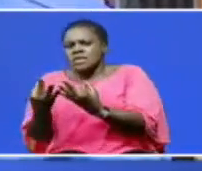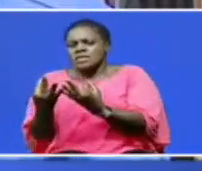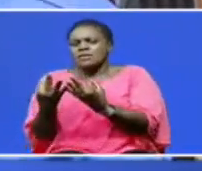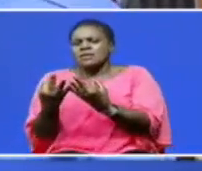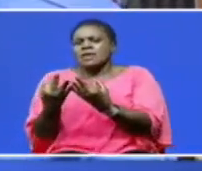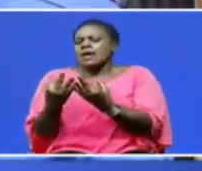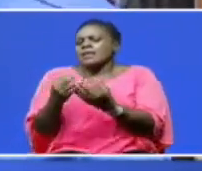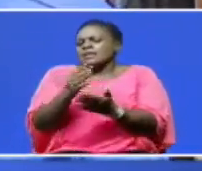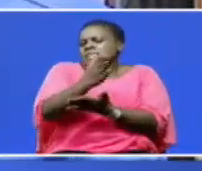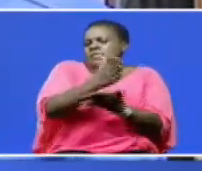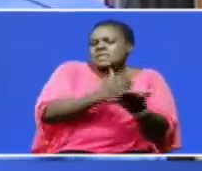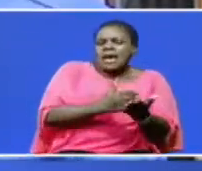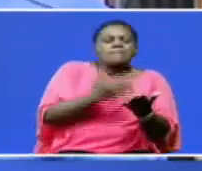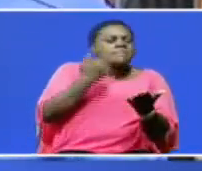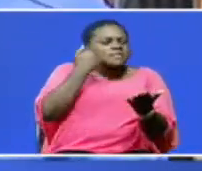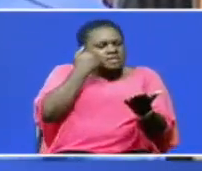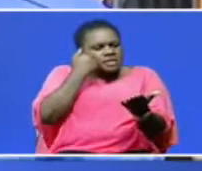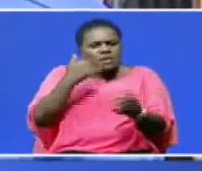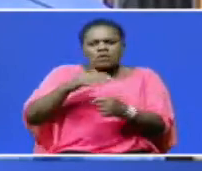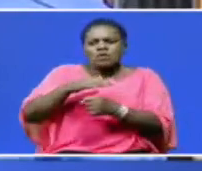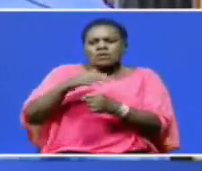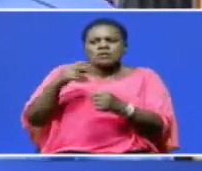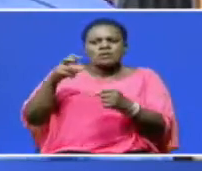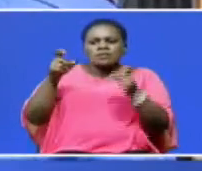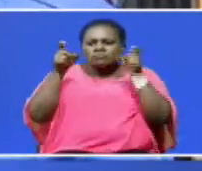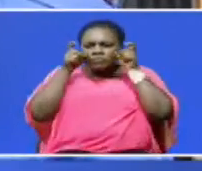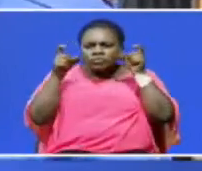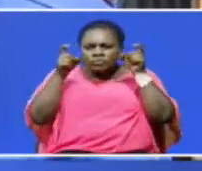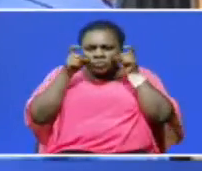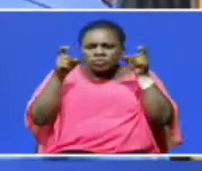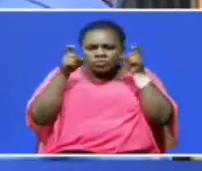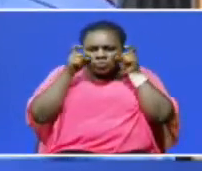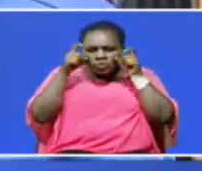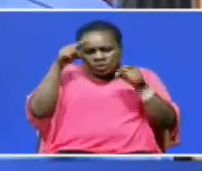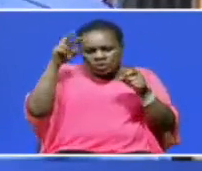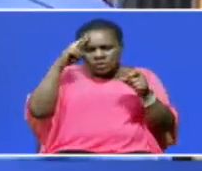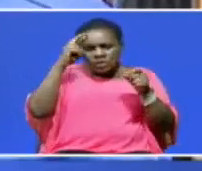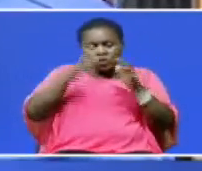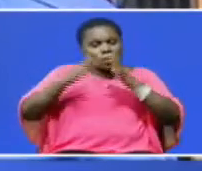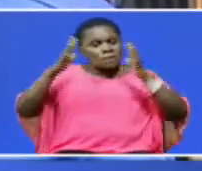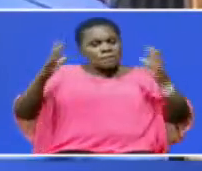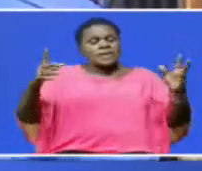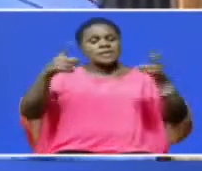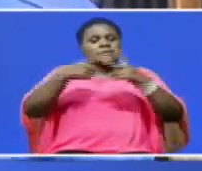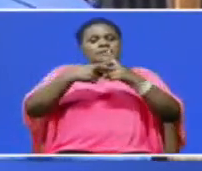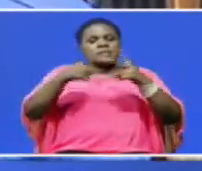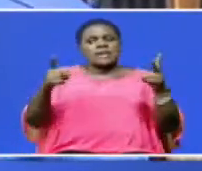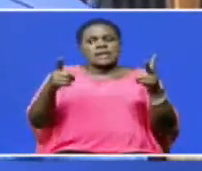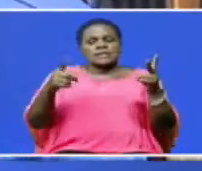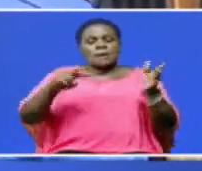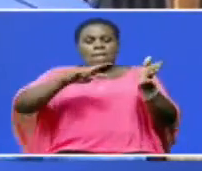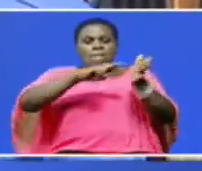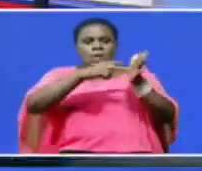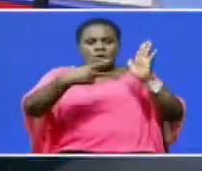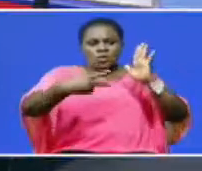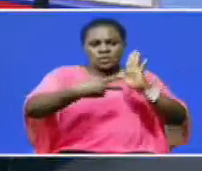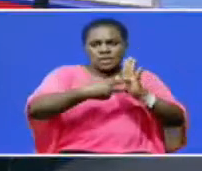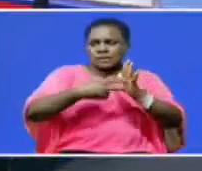hawajiwezi, na wengine wamegonjeka ugonjwa ukimwi. Hiyo ndio sababu haswa ilifanya tuanze huu mradi.